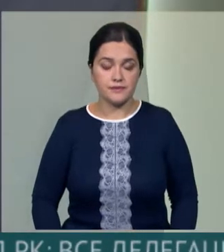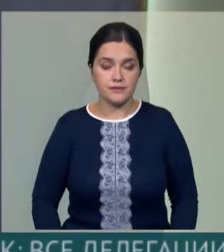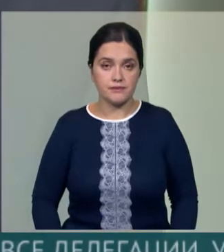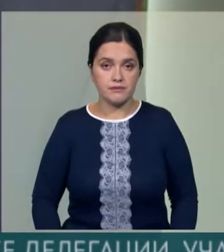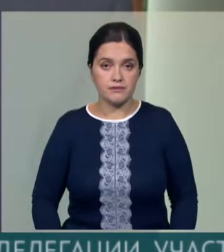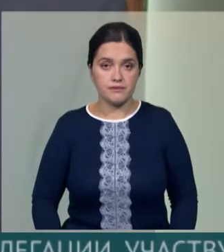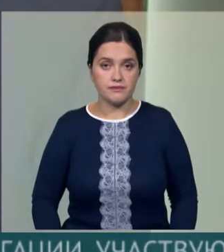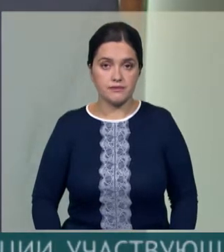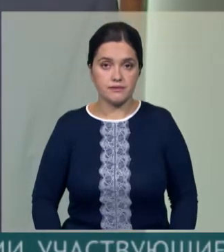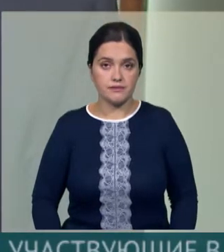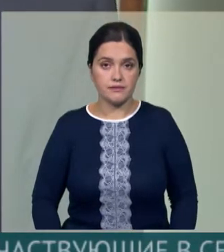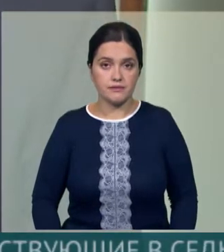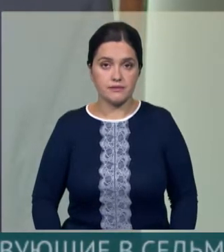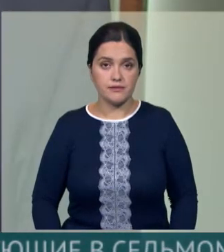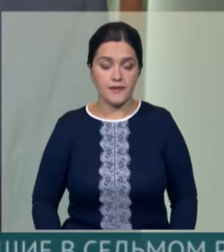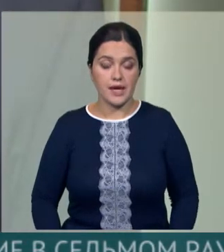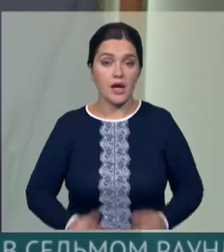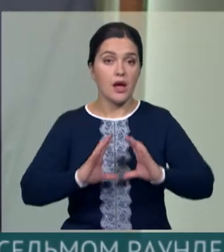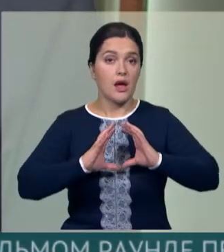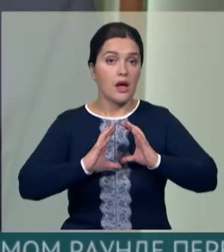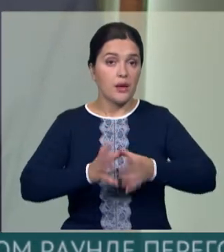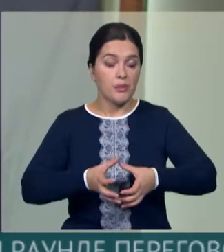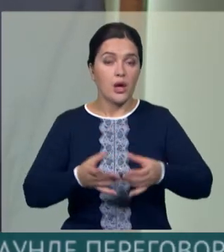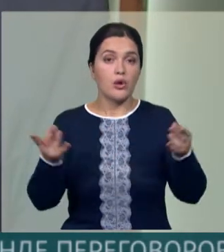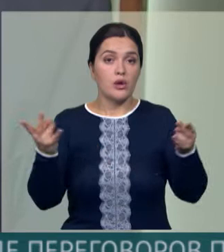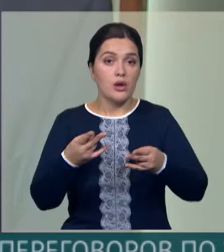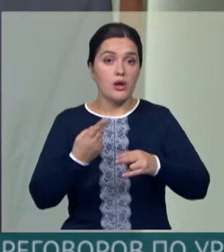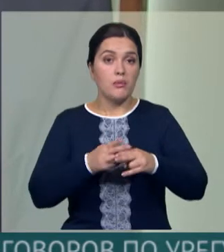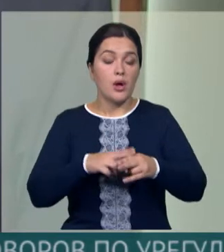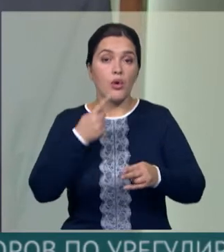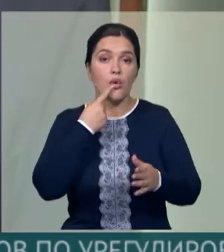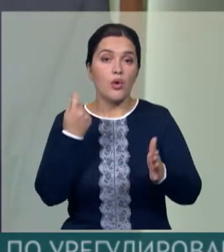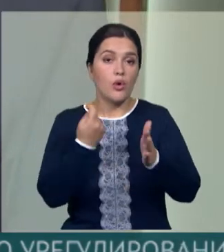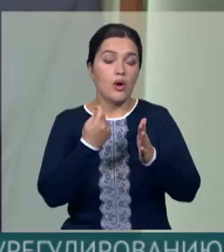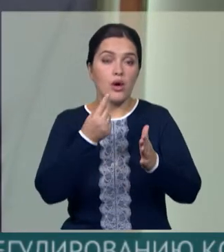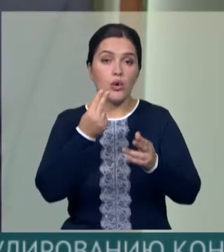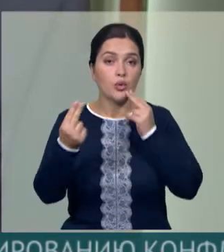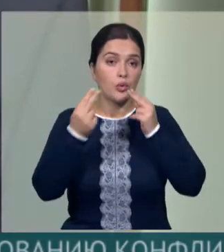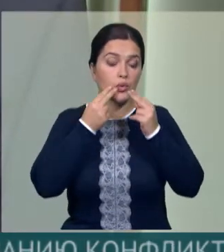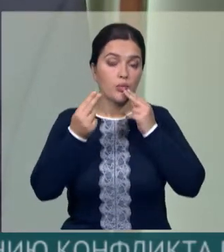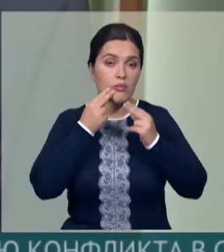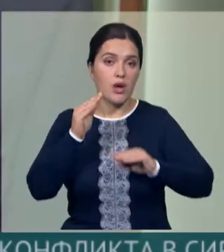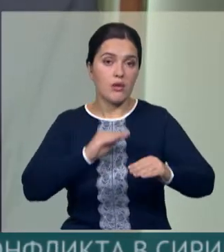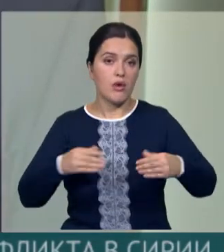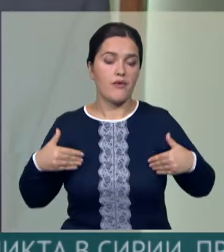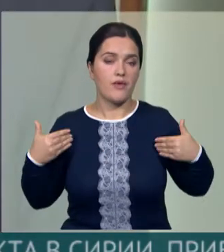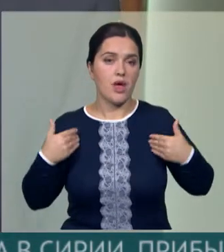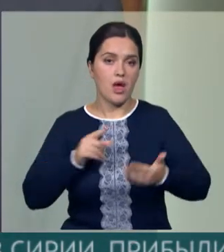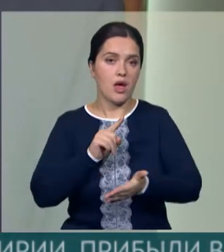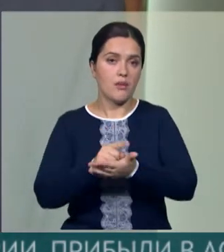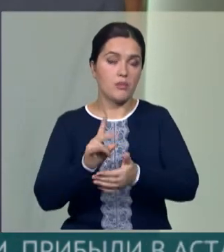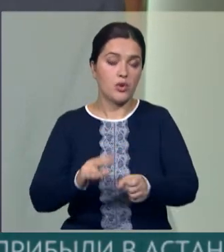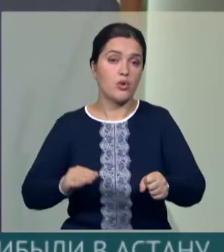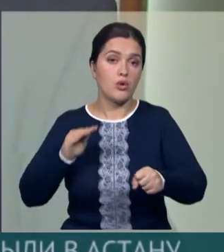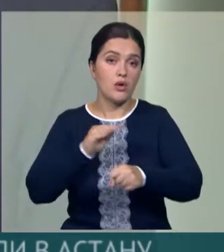Подходы в мире к профилактике заболевания, связанные с питанием, они определены. И каждая страна на основе